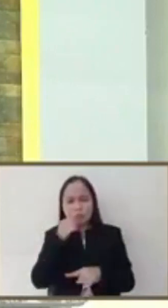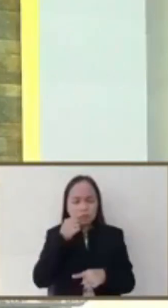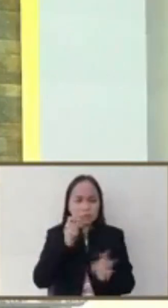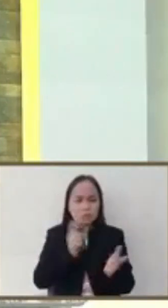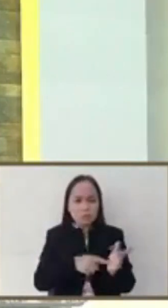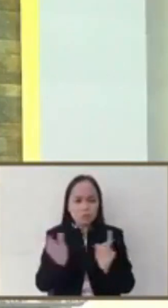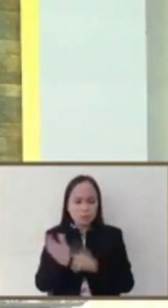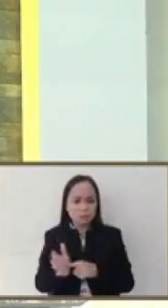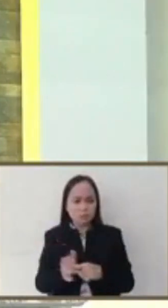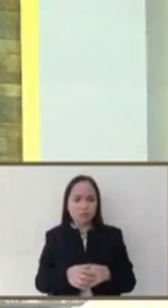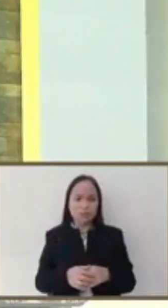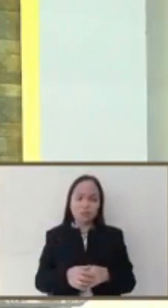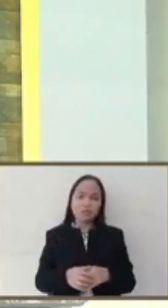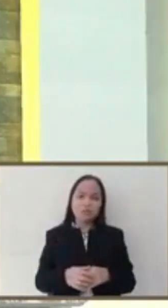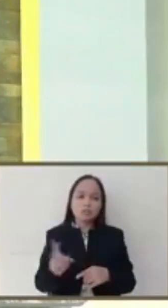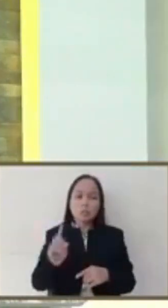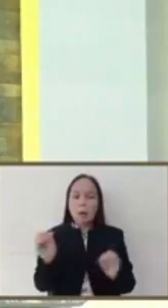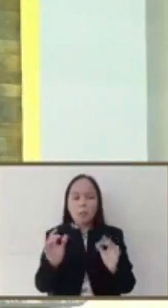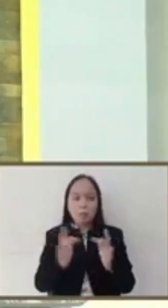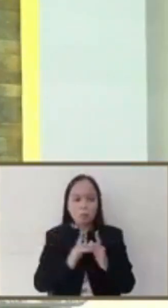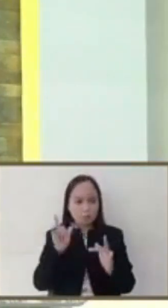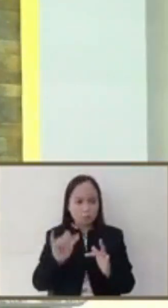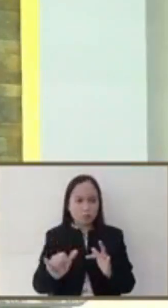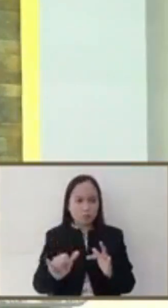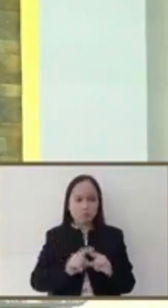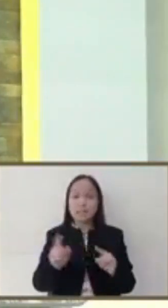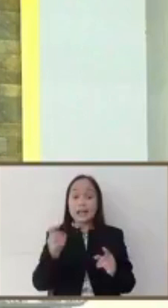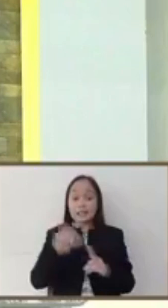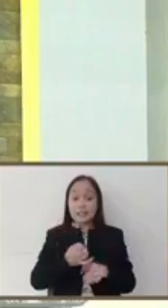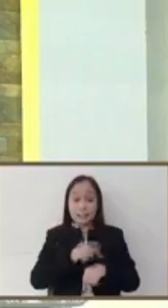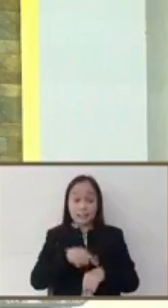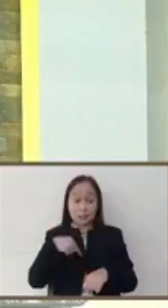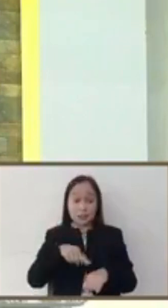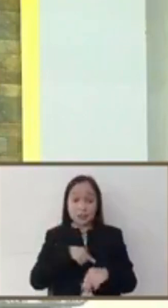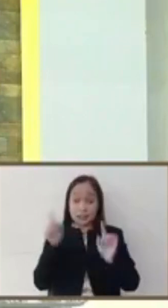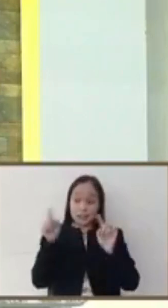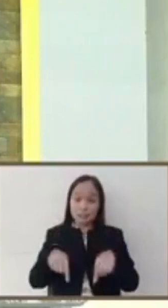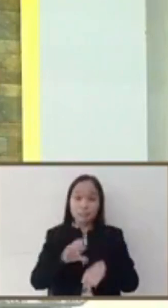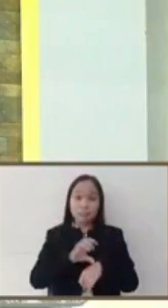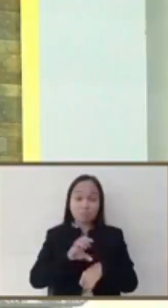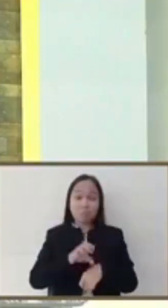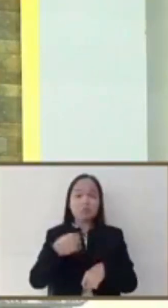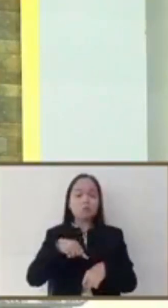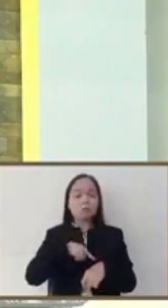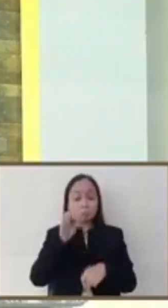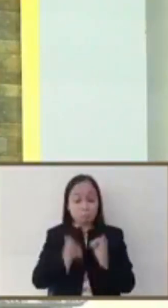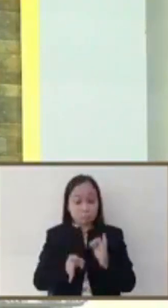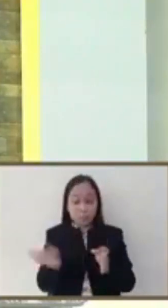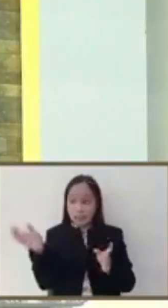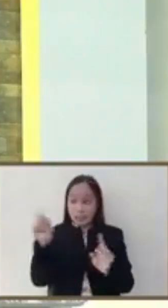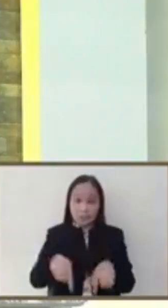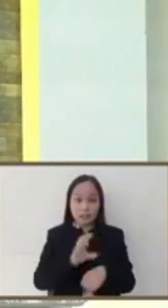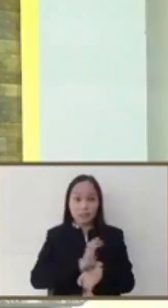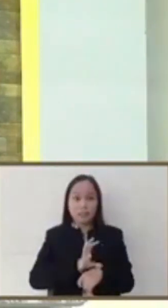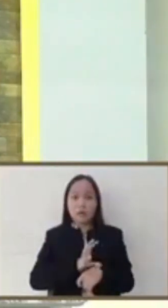you understand what I'm saying right here. Kapatid, every time we come to church, tandaan niyo po mo din, siguraduhin ninyo na pagka pumunta kayo rito,